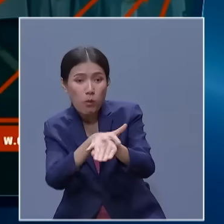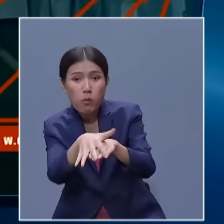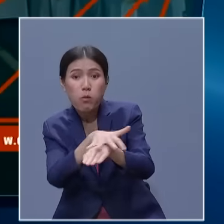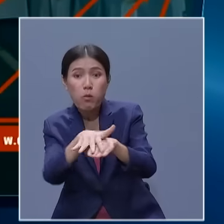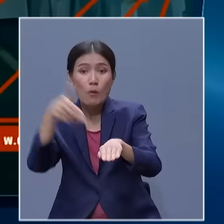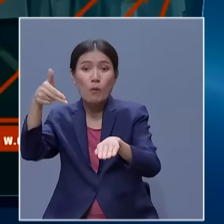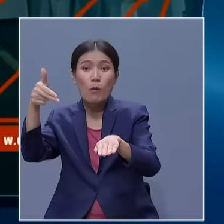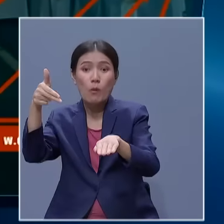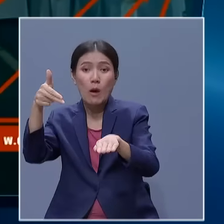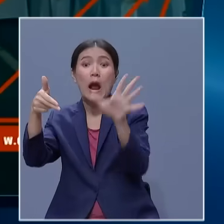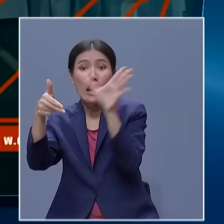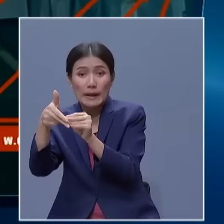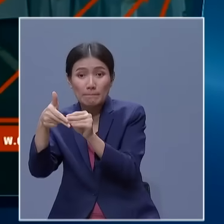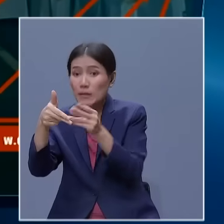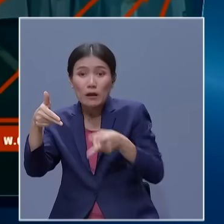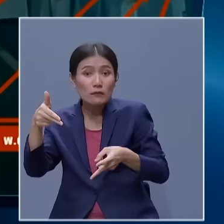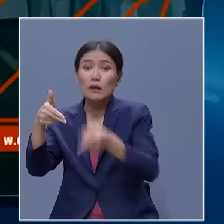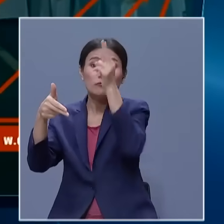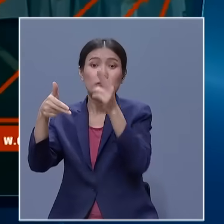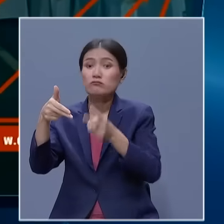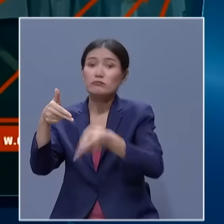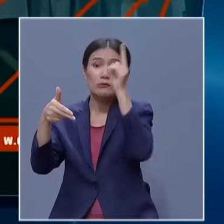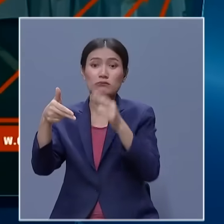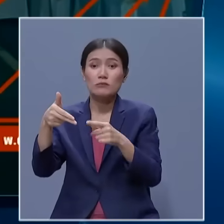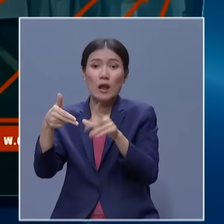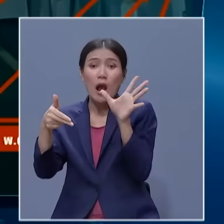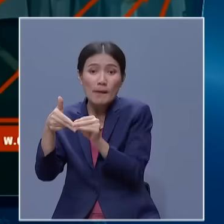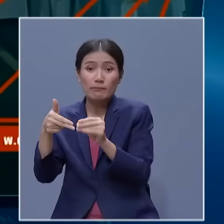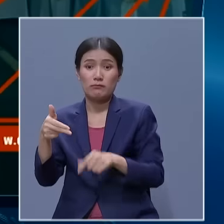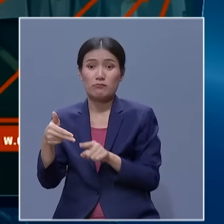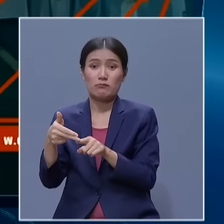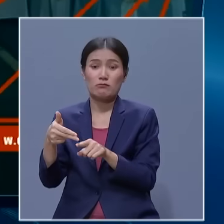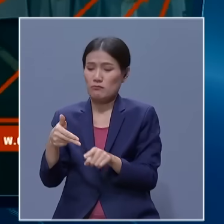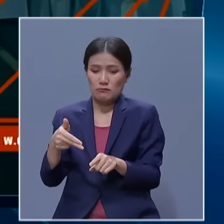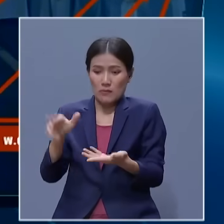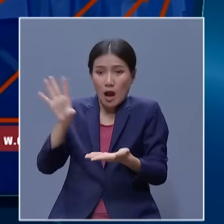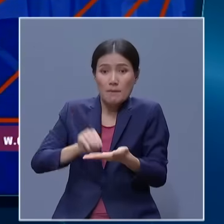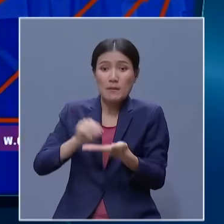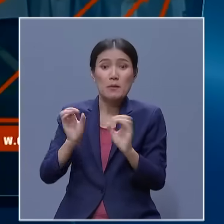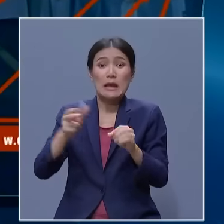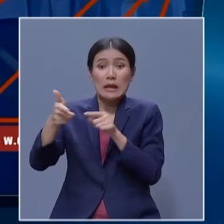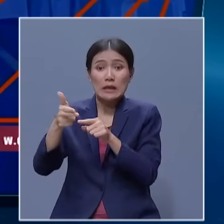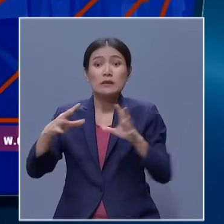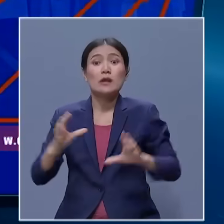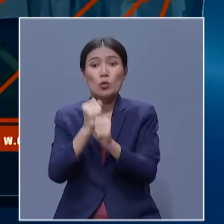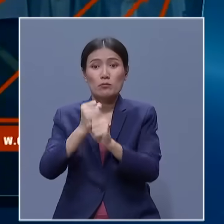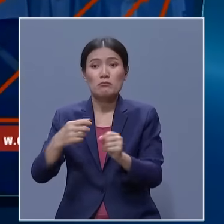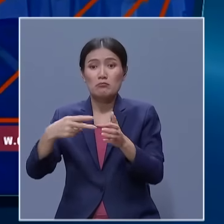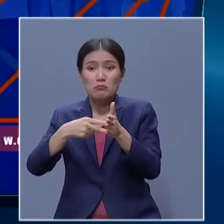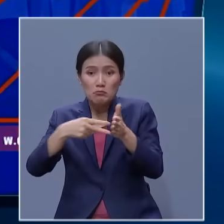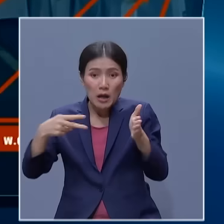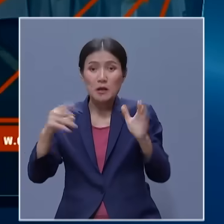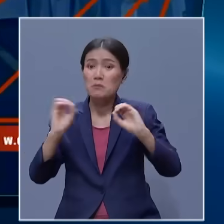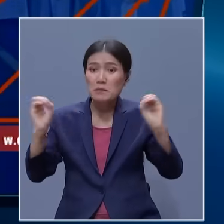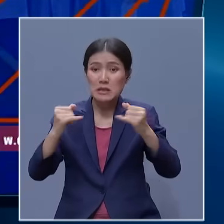ท้ายจบแค่ตรงนั้น ครับ แล้วก็ไม่มีภาพหลังจากนี้แล้วสรุปแล้วนะคะคือไม่มีการดึงปลั๊กไม่มีการถอดสายใดๆหลังจาก